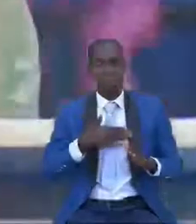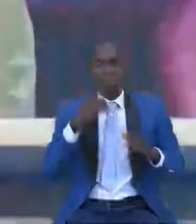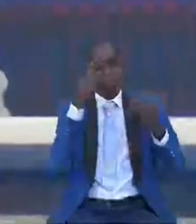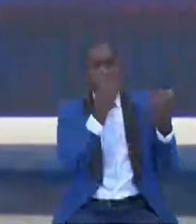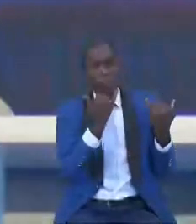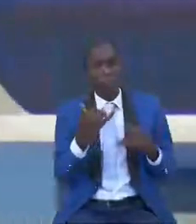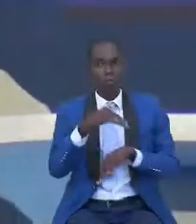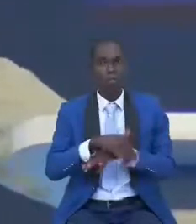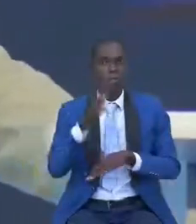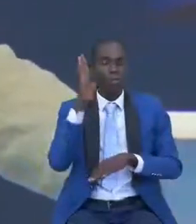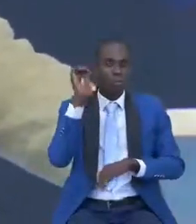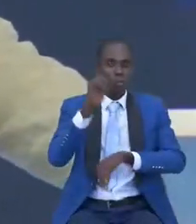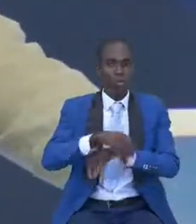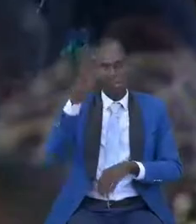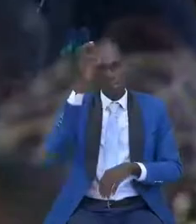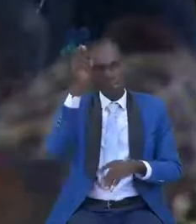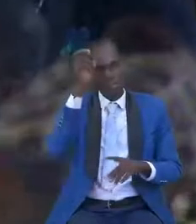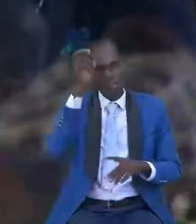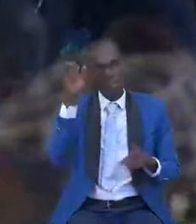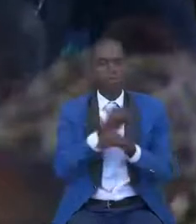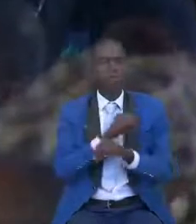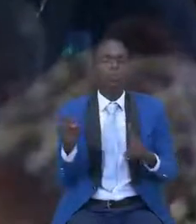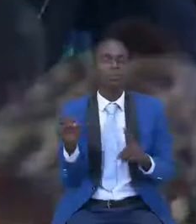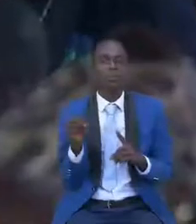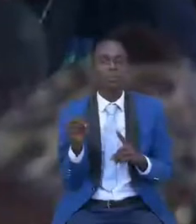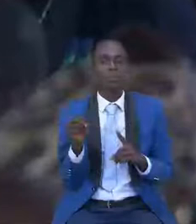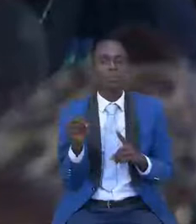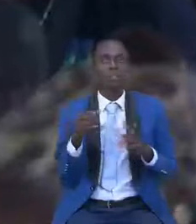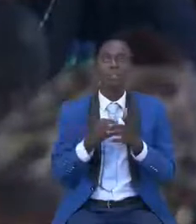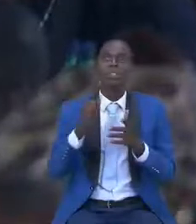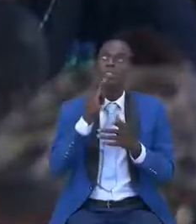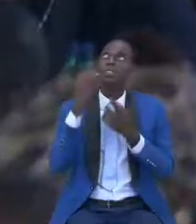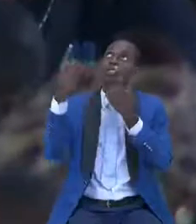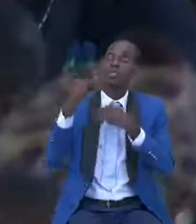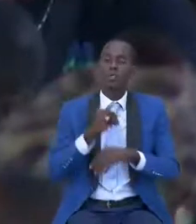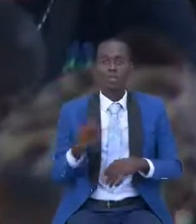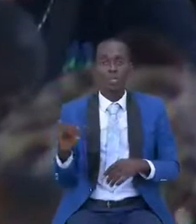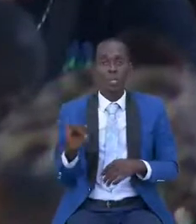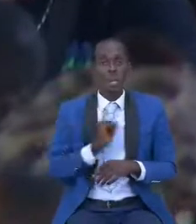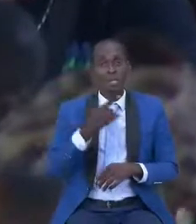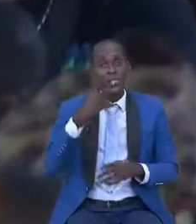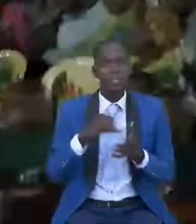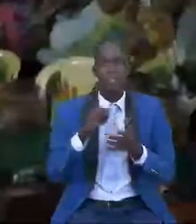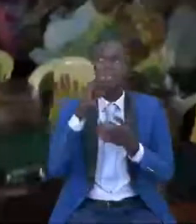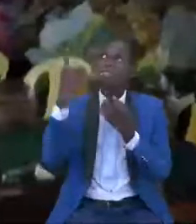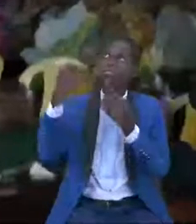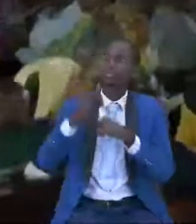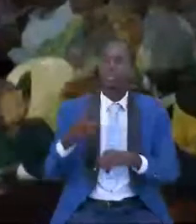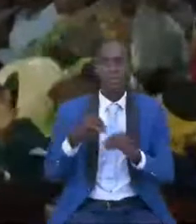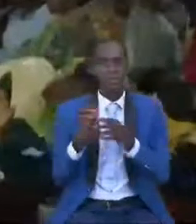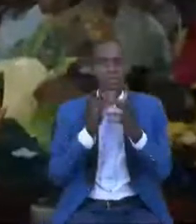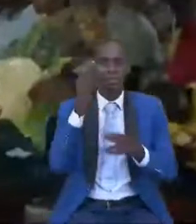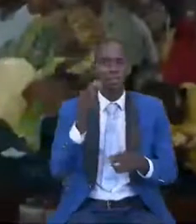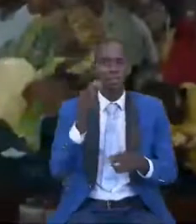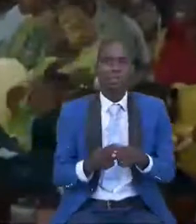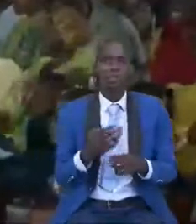vaincre la maladie. Ma foi ce soir va vaincre les afflictions sataniques. Ça vient.